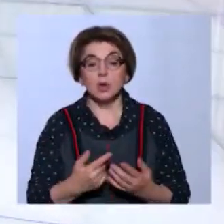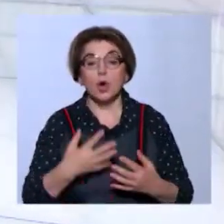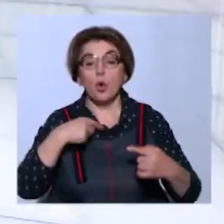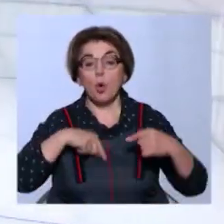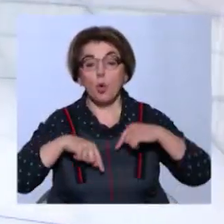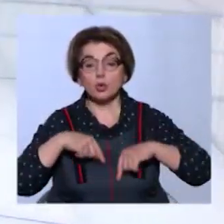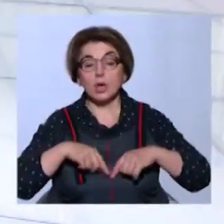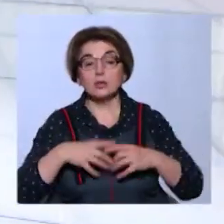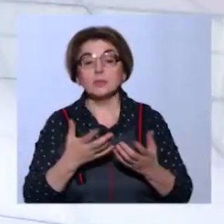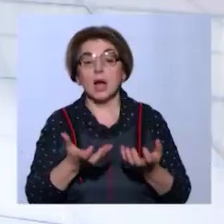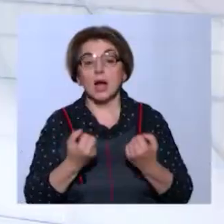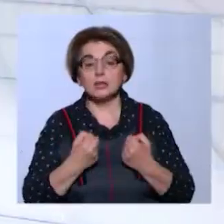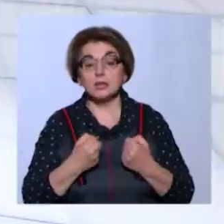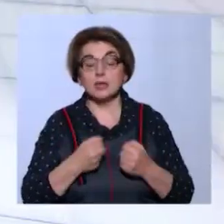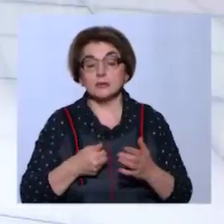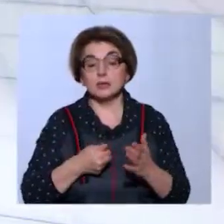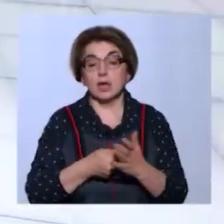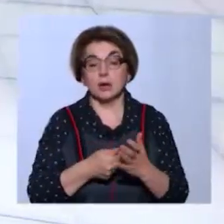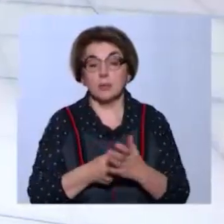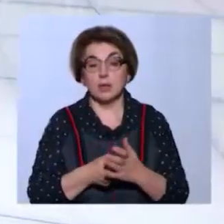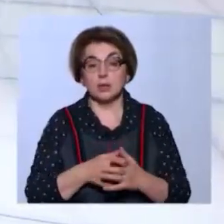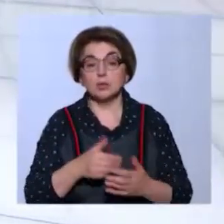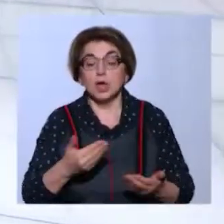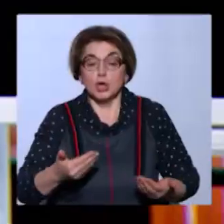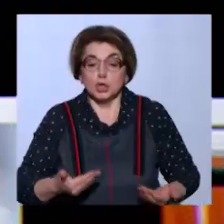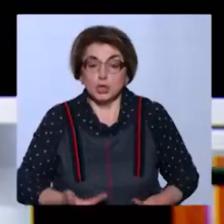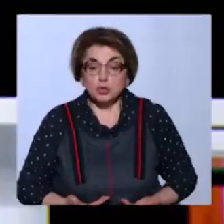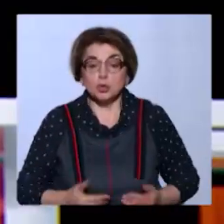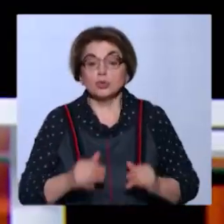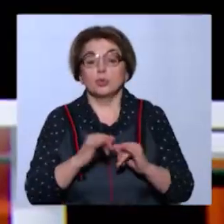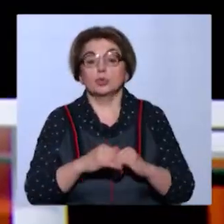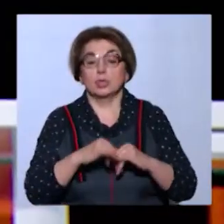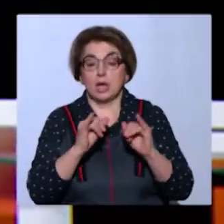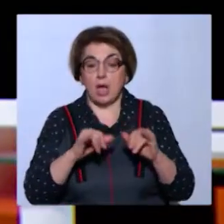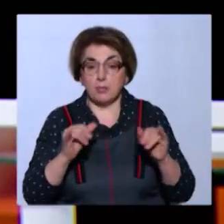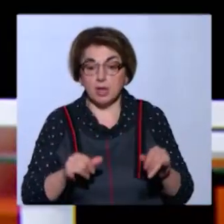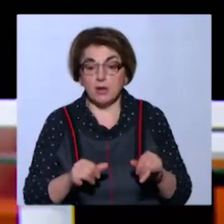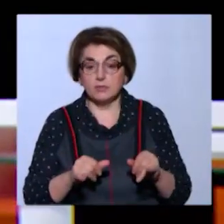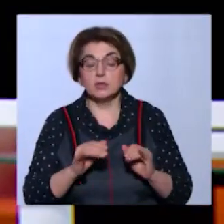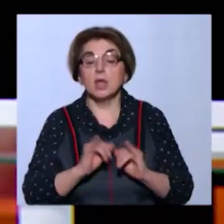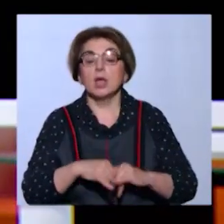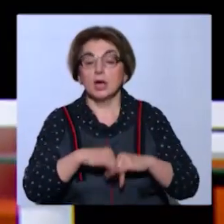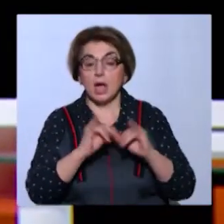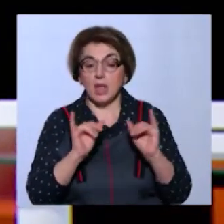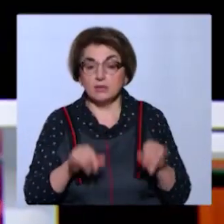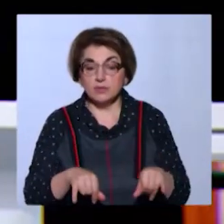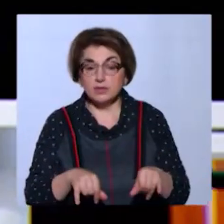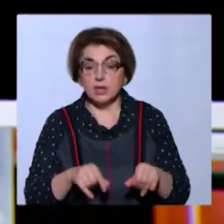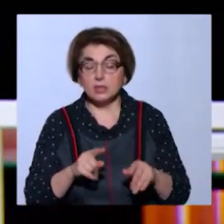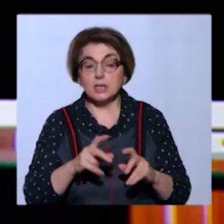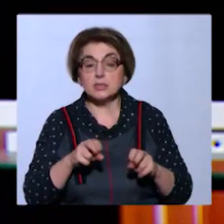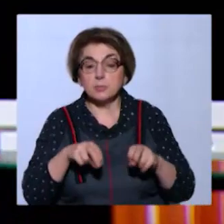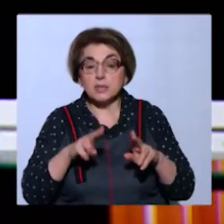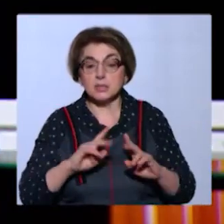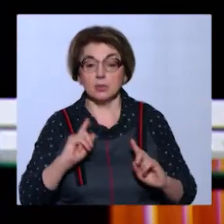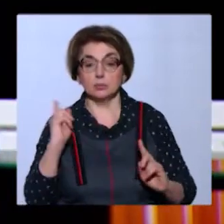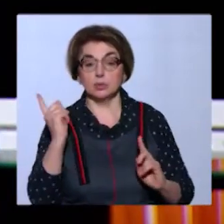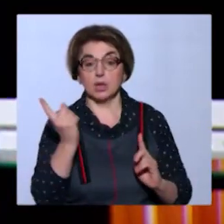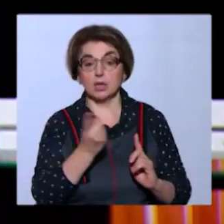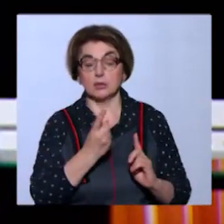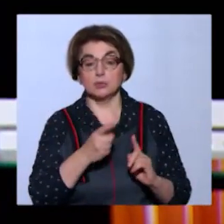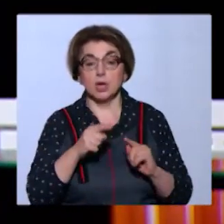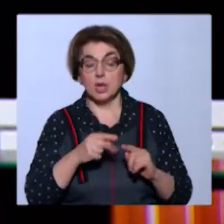ორგანიზმს აძლევს საშუალებას იცოცხლოს, გამრავდეს, განვითარდეს მოცემულ კონკრეტულ გარემოში.